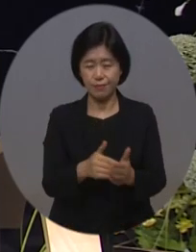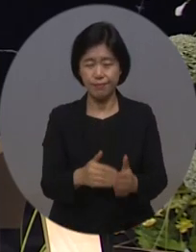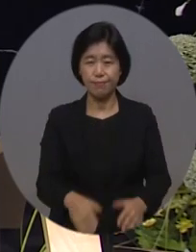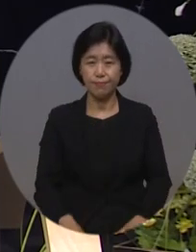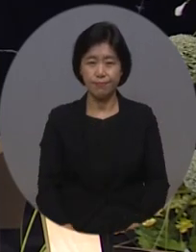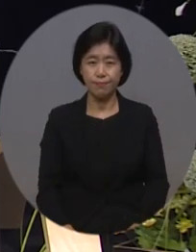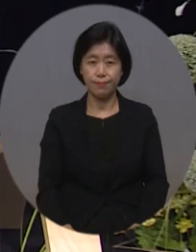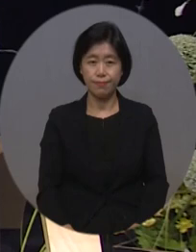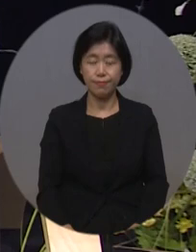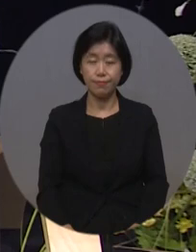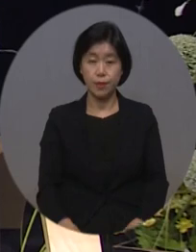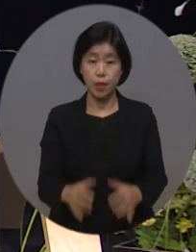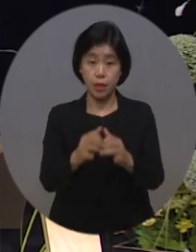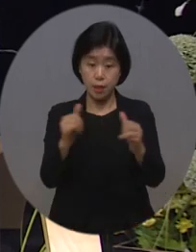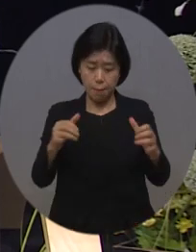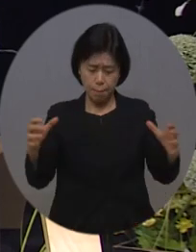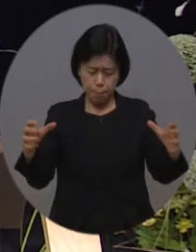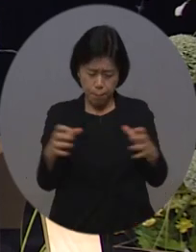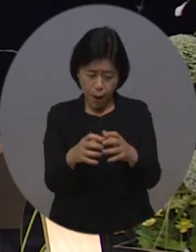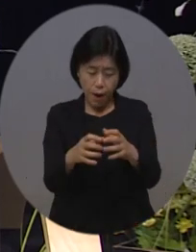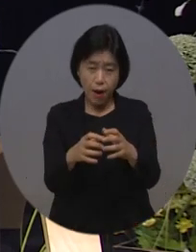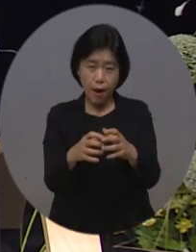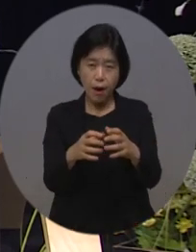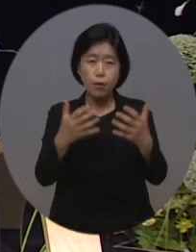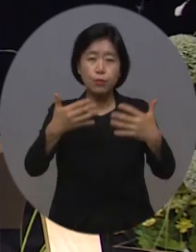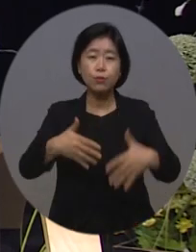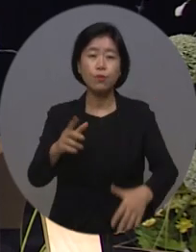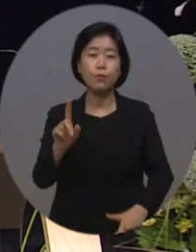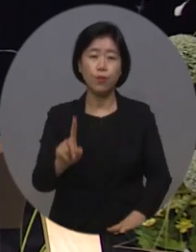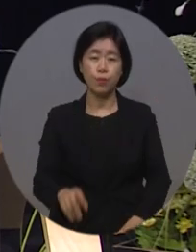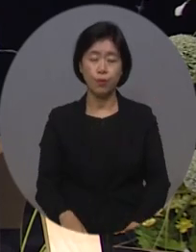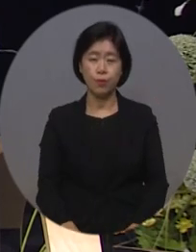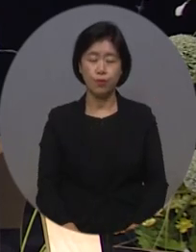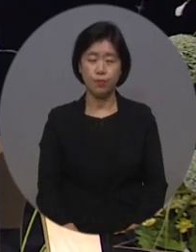인간에게 결속 욕구란 어떤 감정이었을까요?